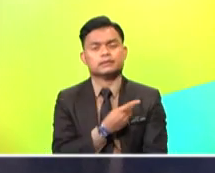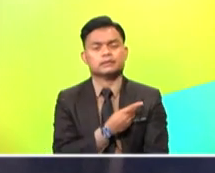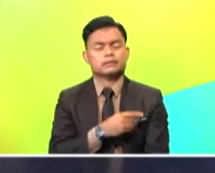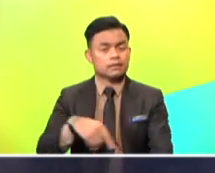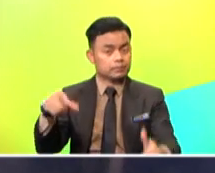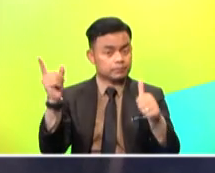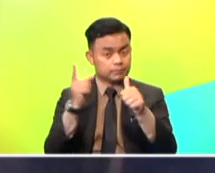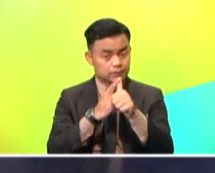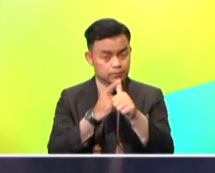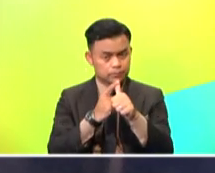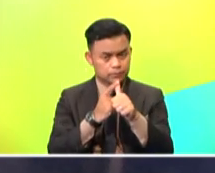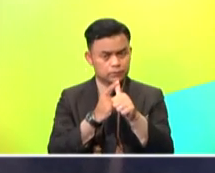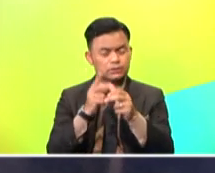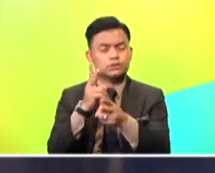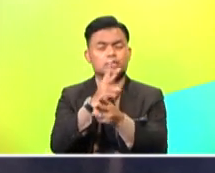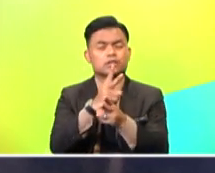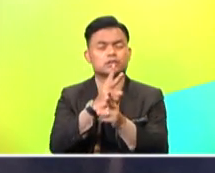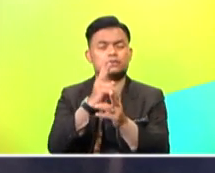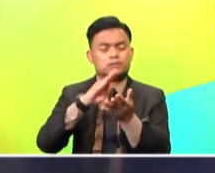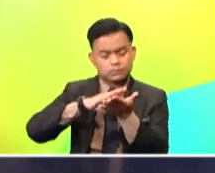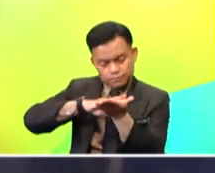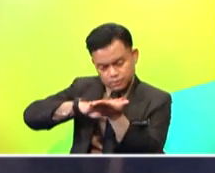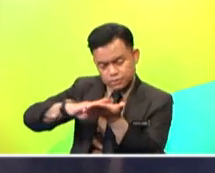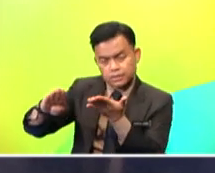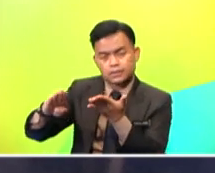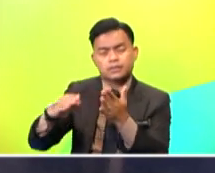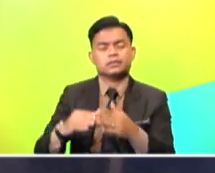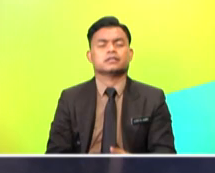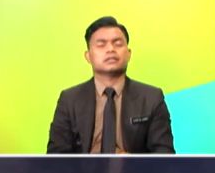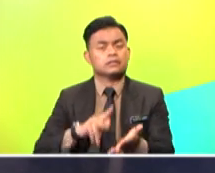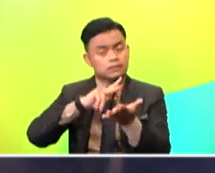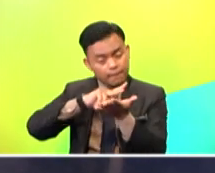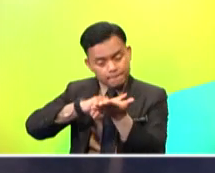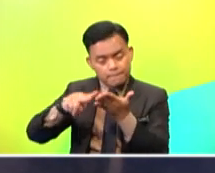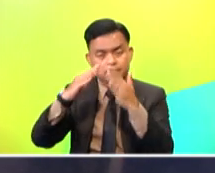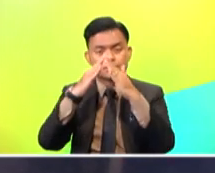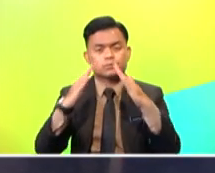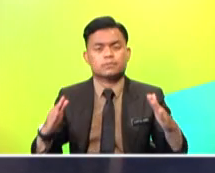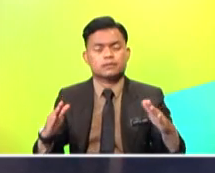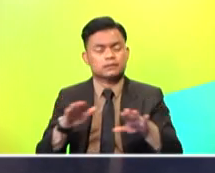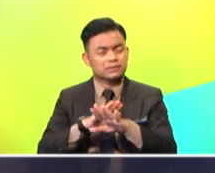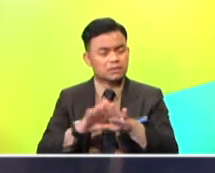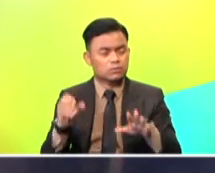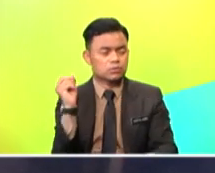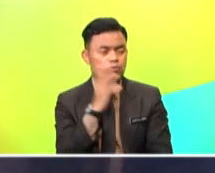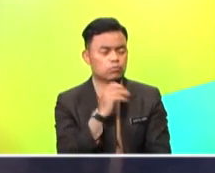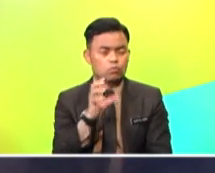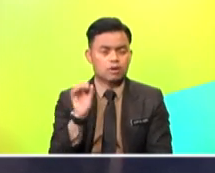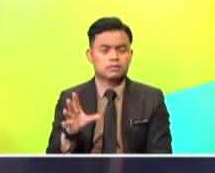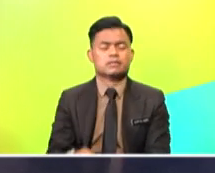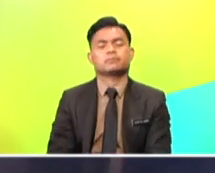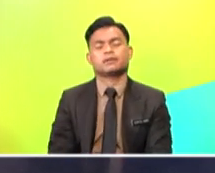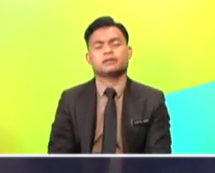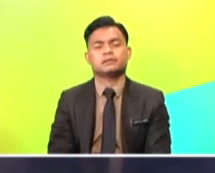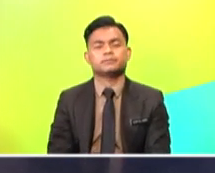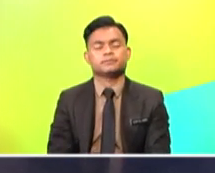kena tolong ibu ayah kemas rumah. Jangan malas. Jangan buat sepak. Jangan buat sepak. Itu yang paling penting.